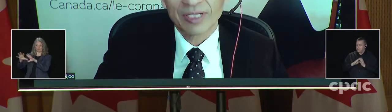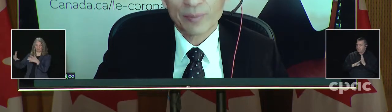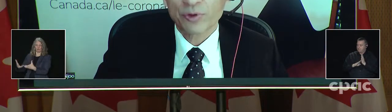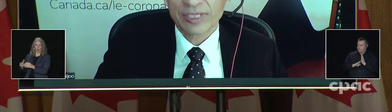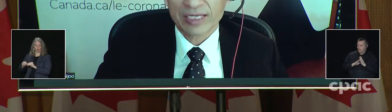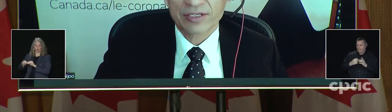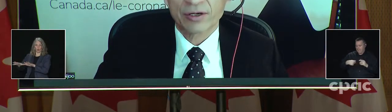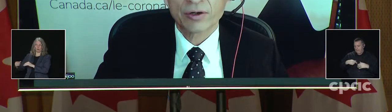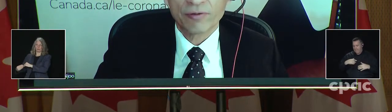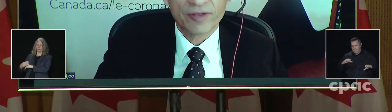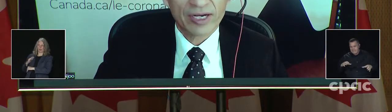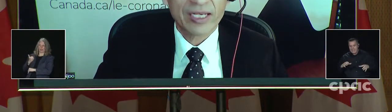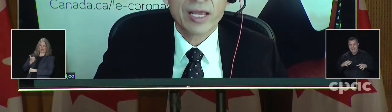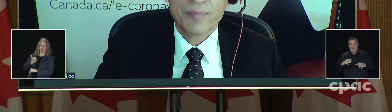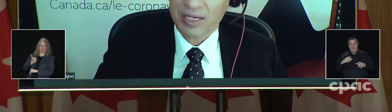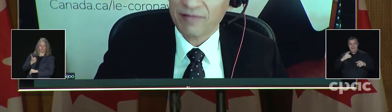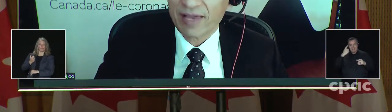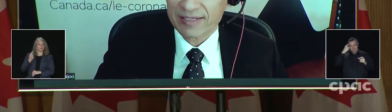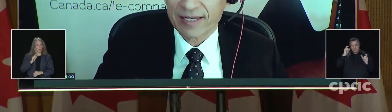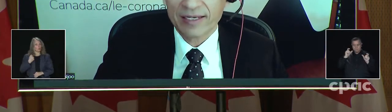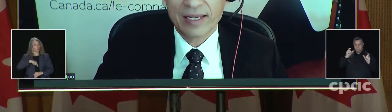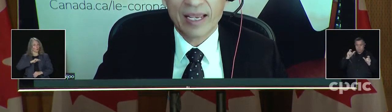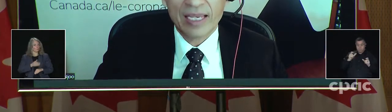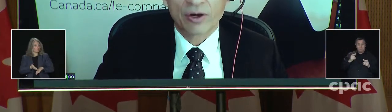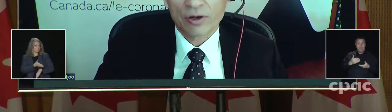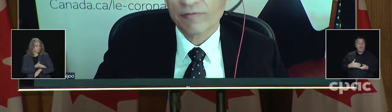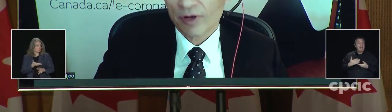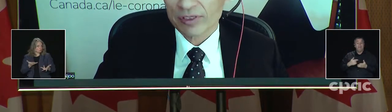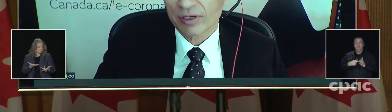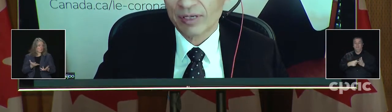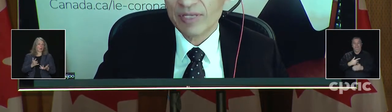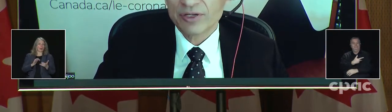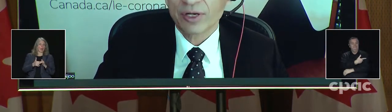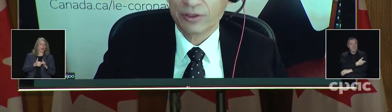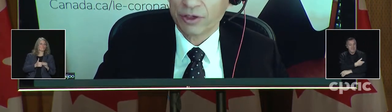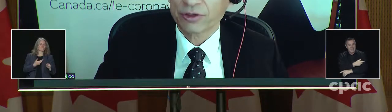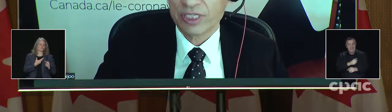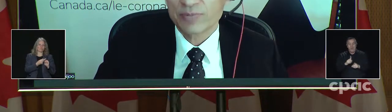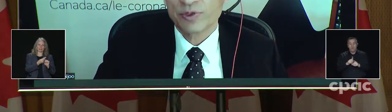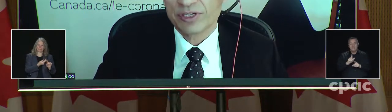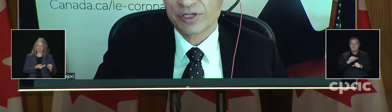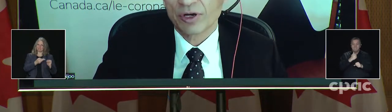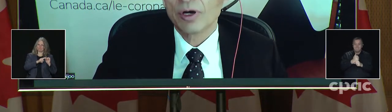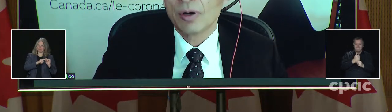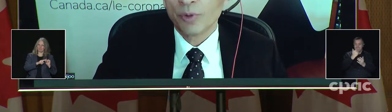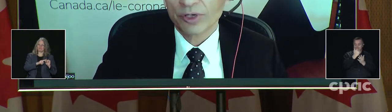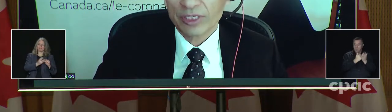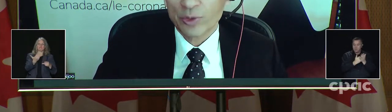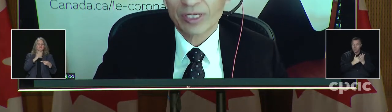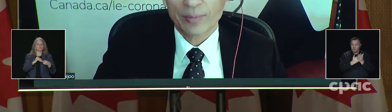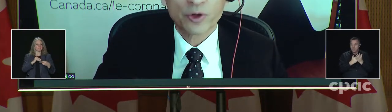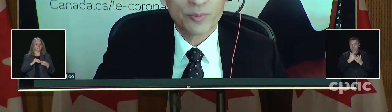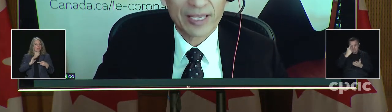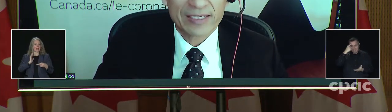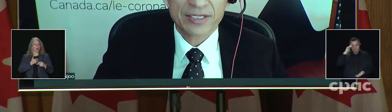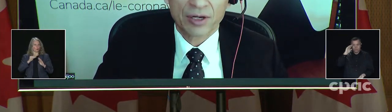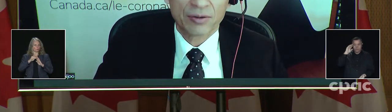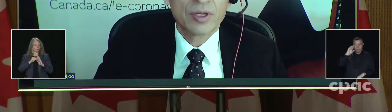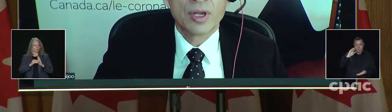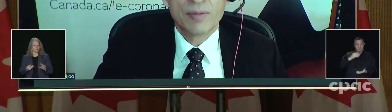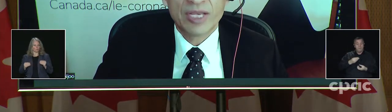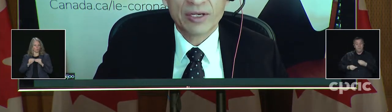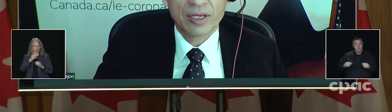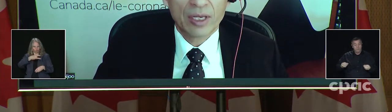augmentant la protection conférée par les vaccins et en renforçant les mesures à notre disposition pour réduire la